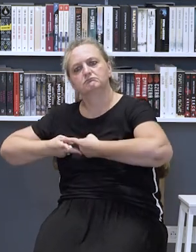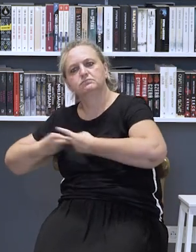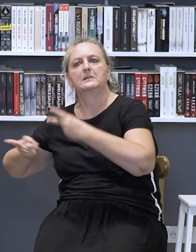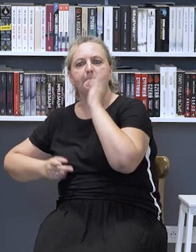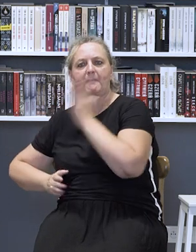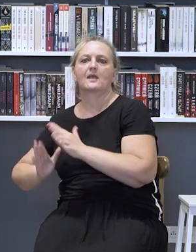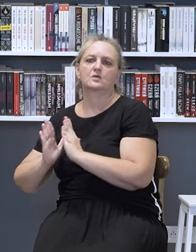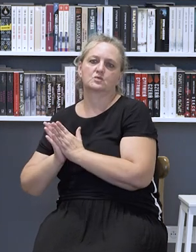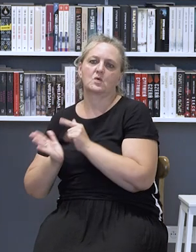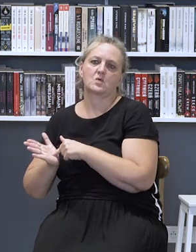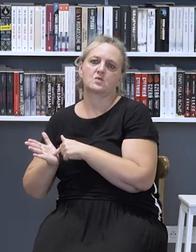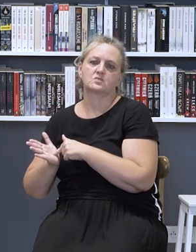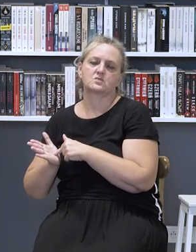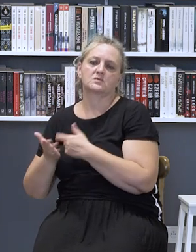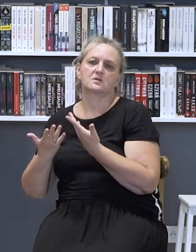czytelnikach?